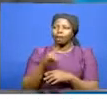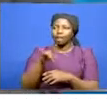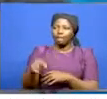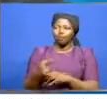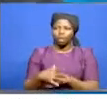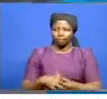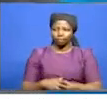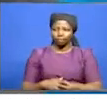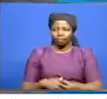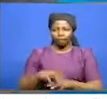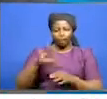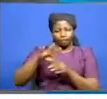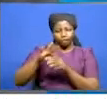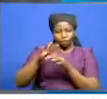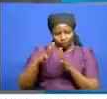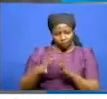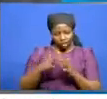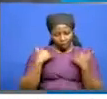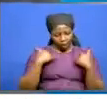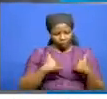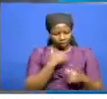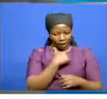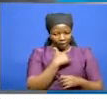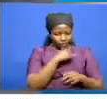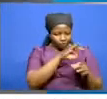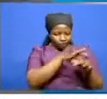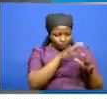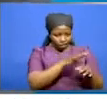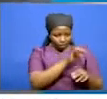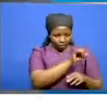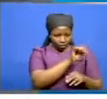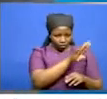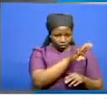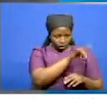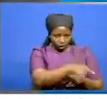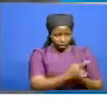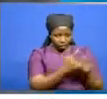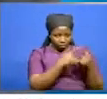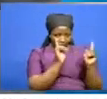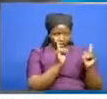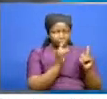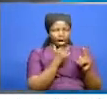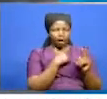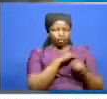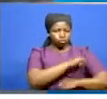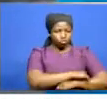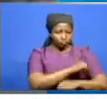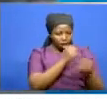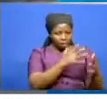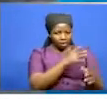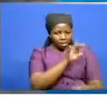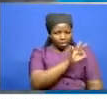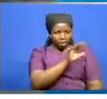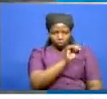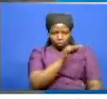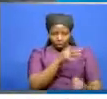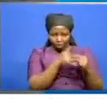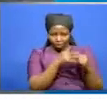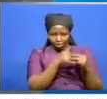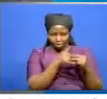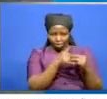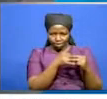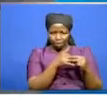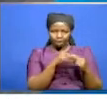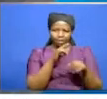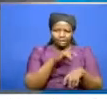1,100 wapiga kura. Mimi niko na wapiga kura 54,000. Lakini niko na mashule 308. Sasa unaangalia